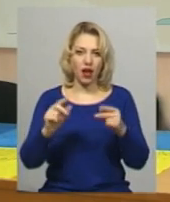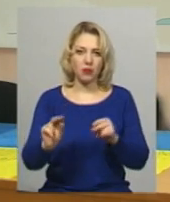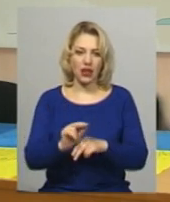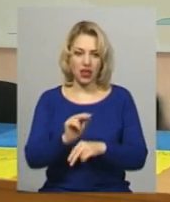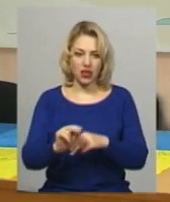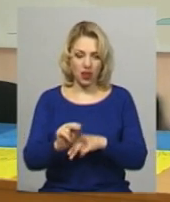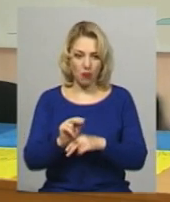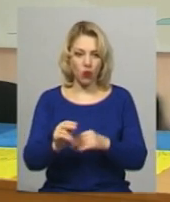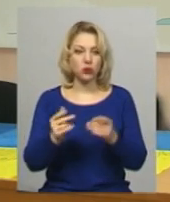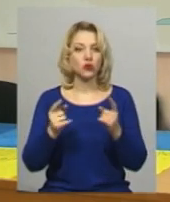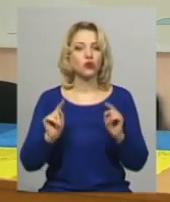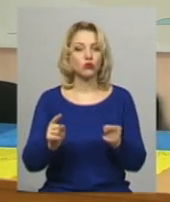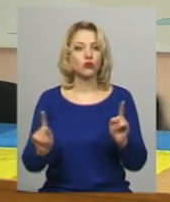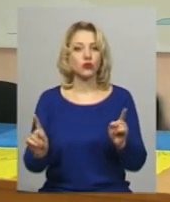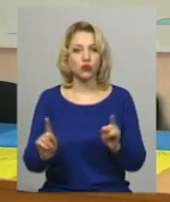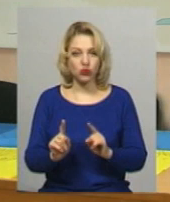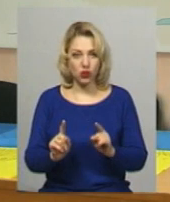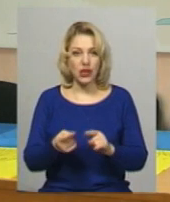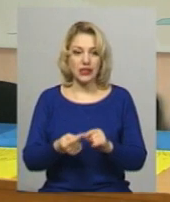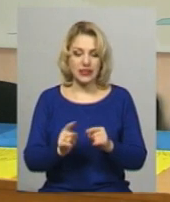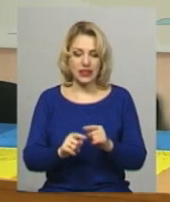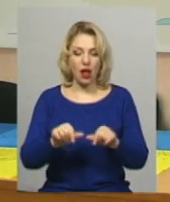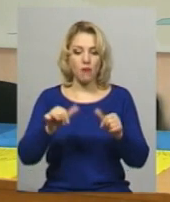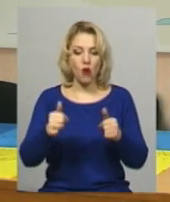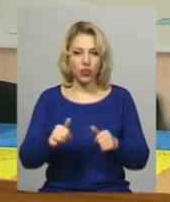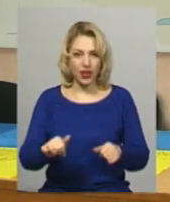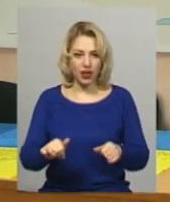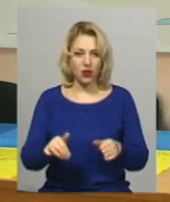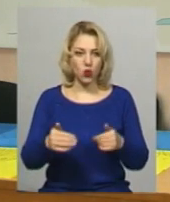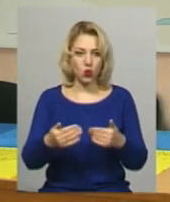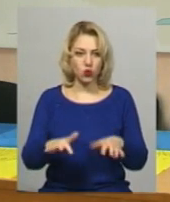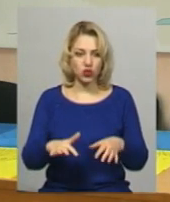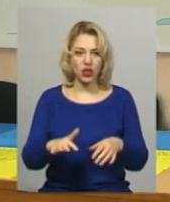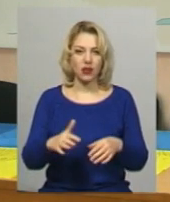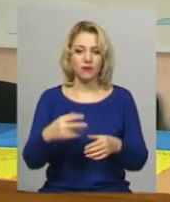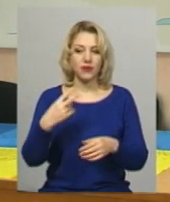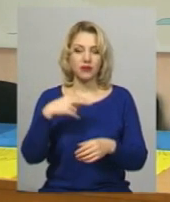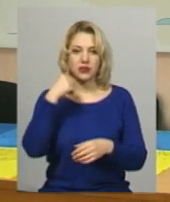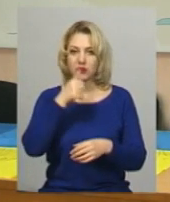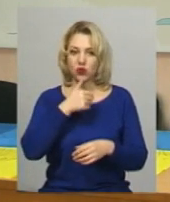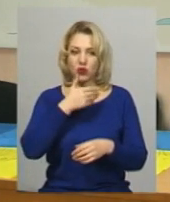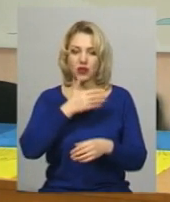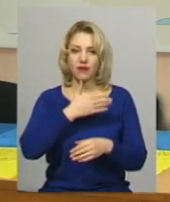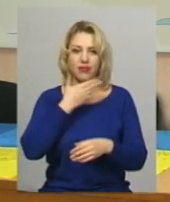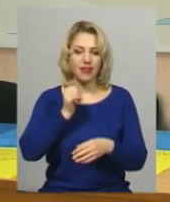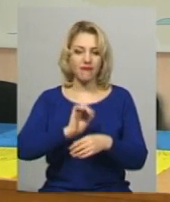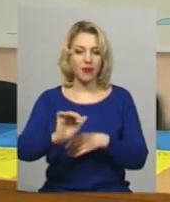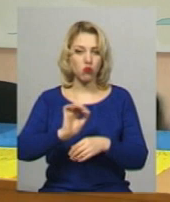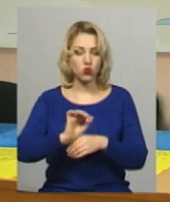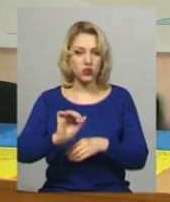ремонт, тому що дана модель вже, напевне, років 20 як не випускається,